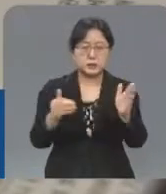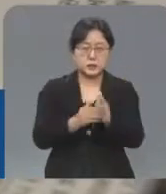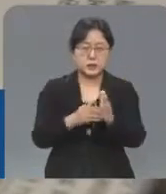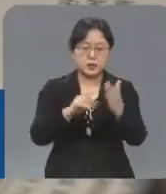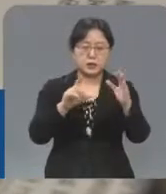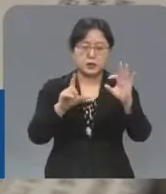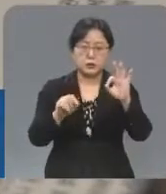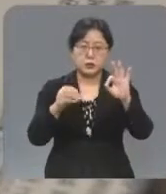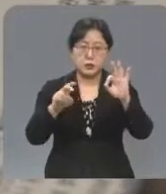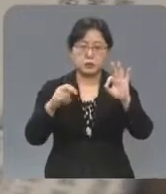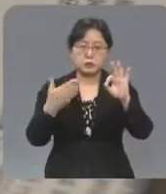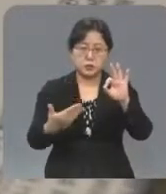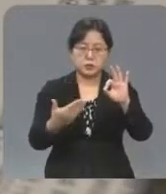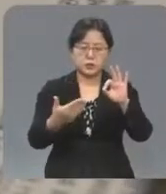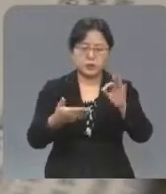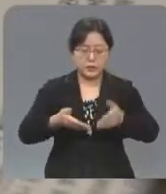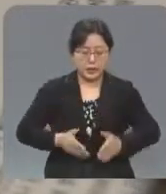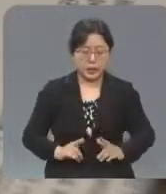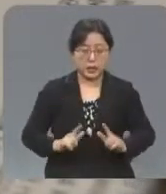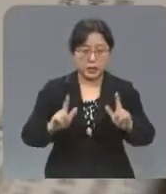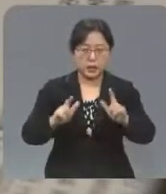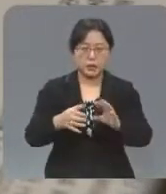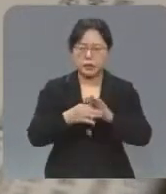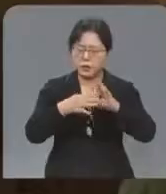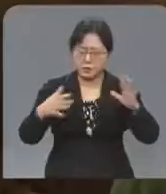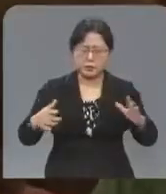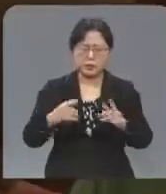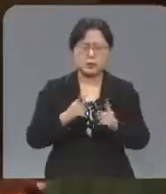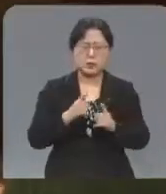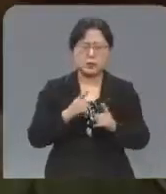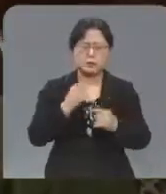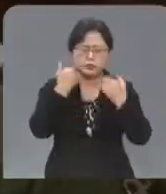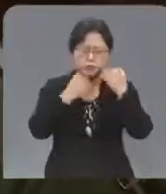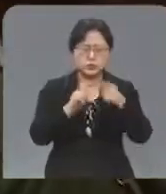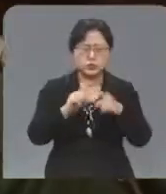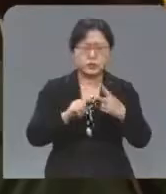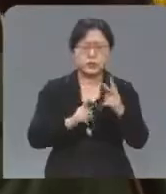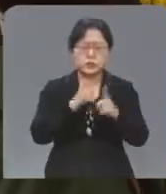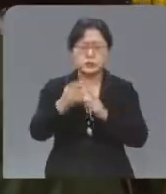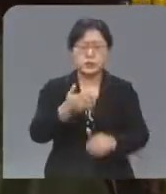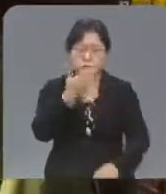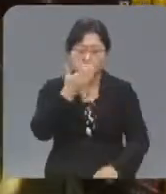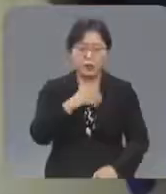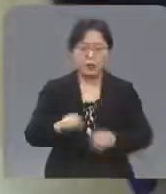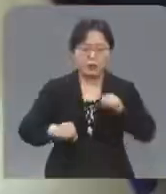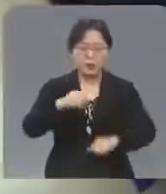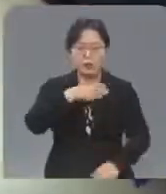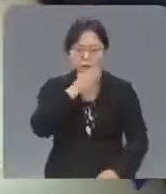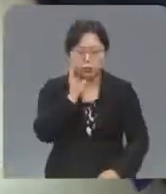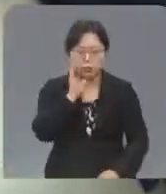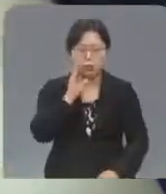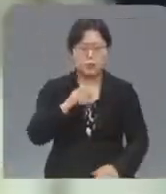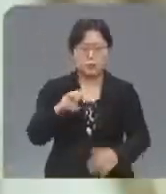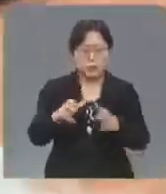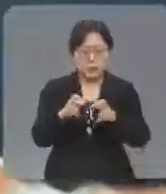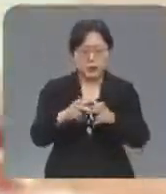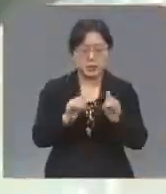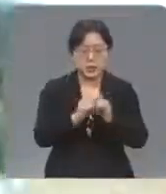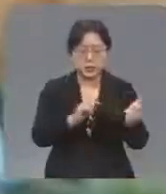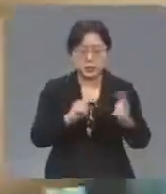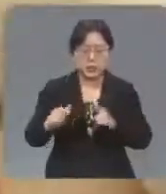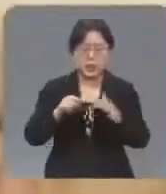다음달 29일까지 는 출생년도 끝자리 와 상관없이 지원금 신청이 가능하다 면서 거동이 불편한 고령자나 장애인 등을 위한